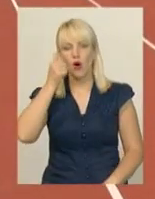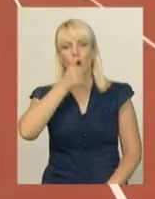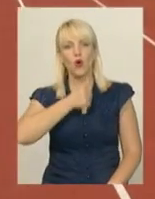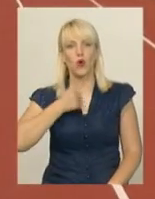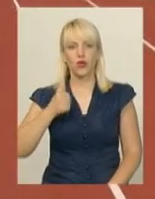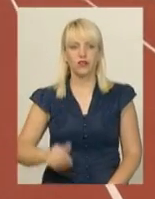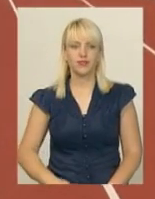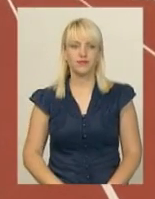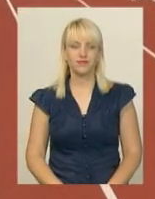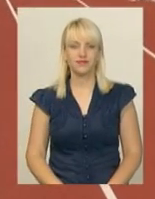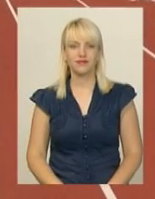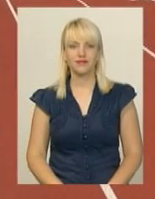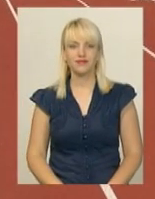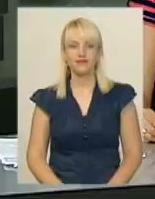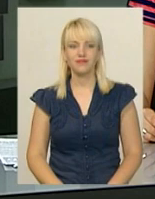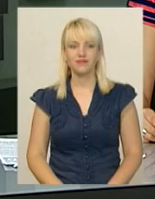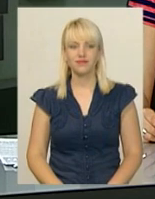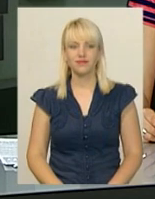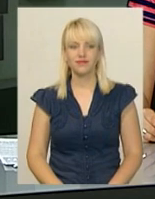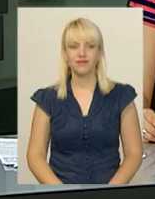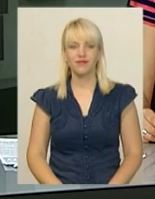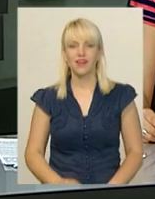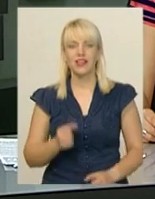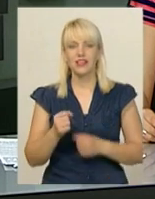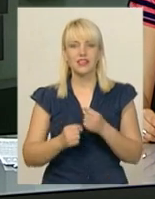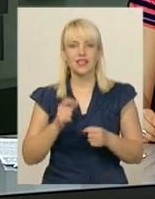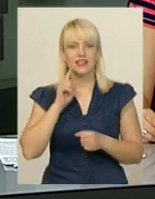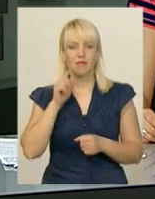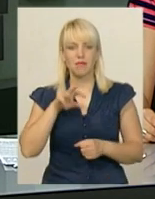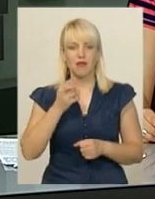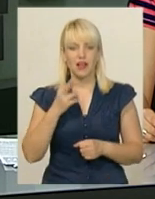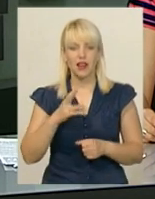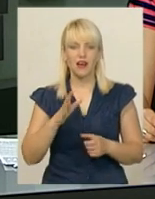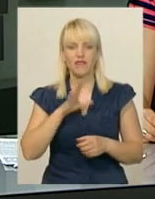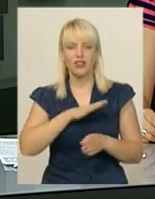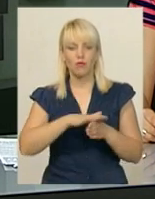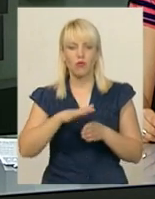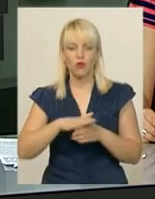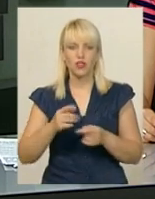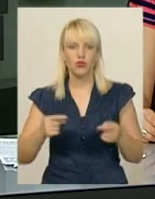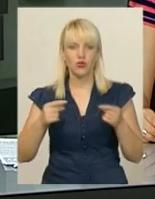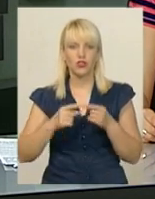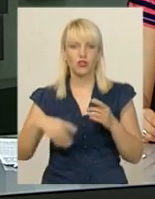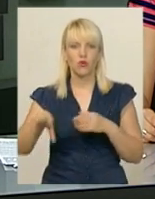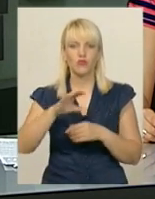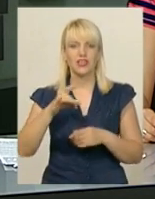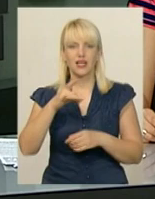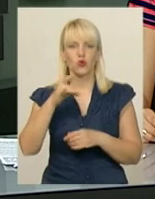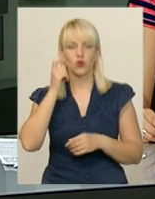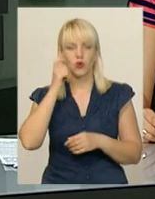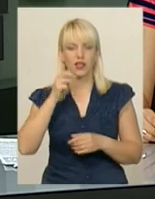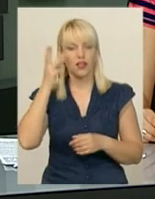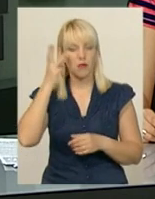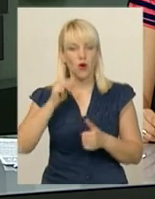Кривий, новини «Поділля Центр». Забіг «Зелена миля» відбувся одночасно у всіх регіонах України. На Хмельниччині,